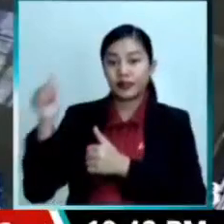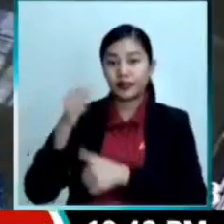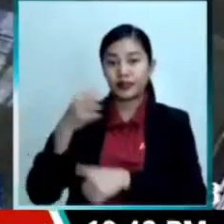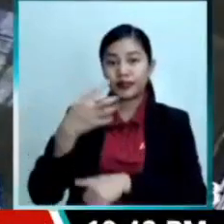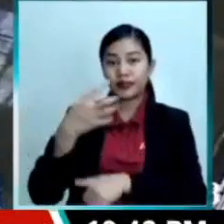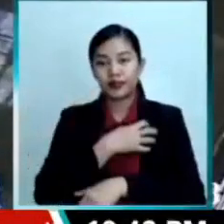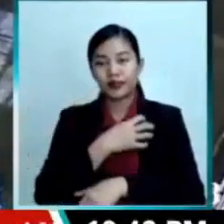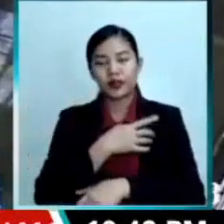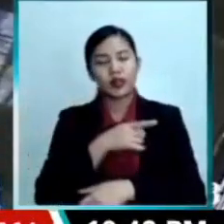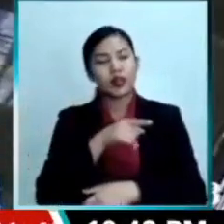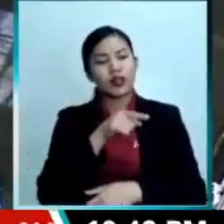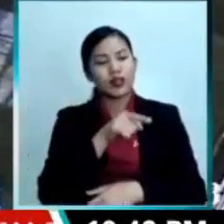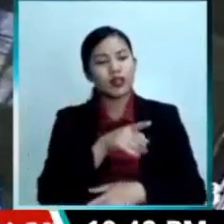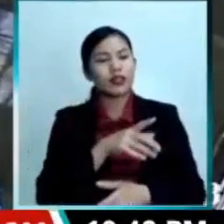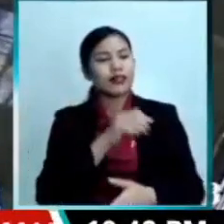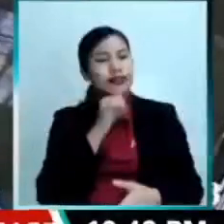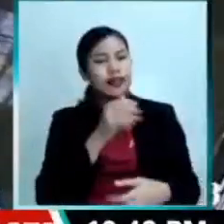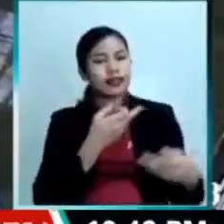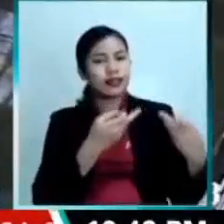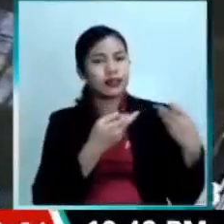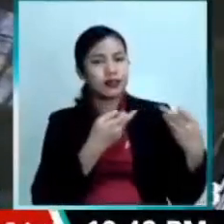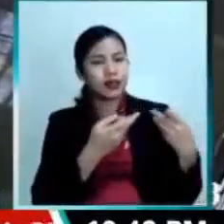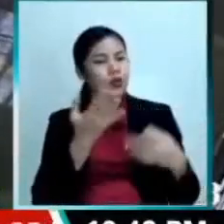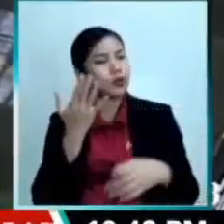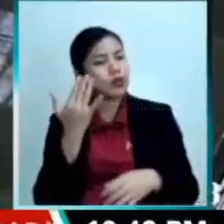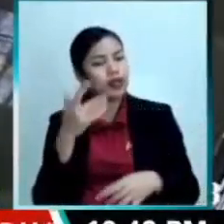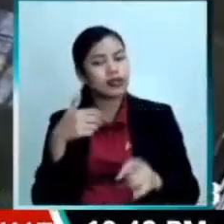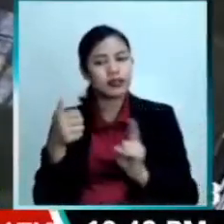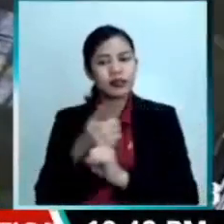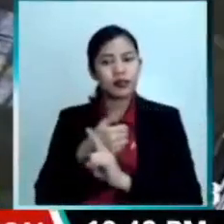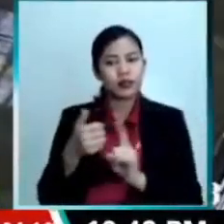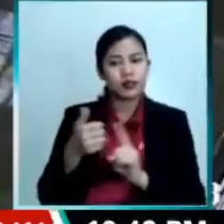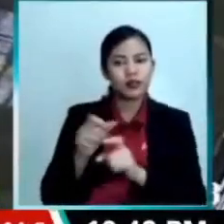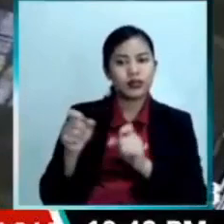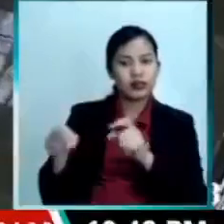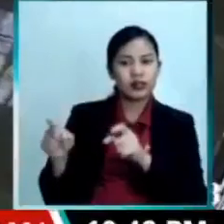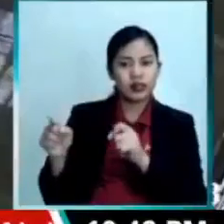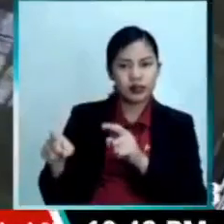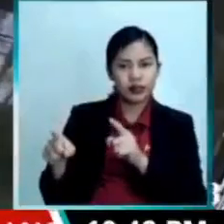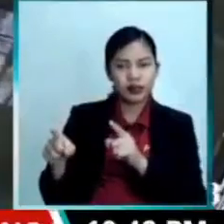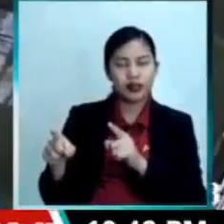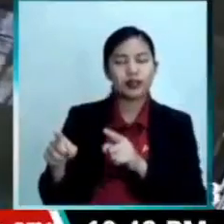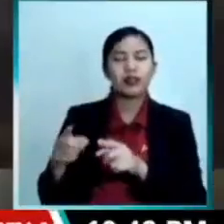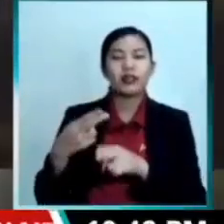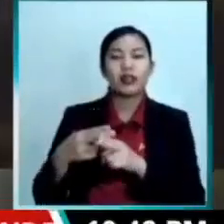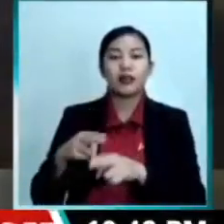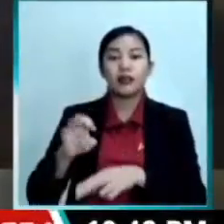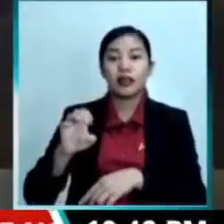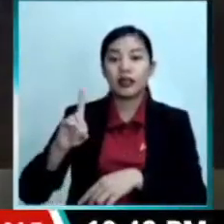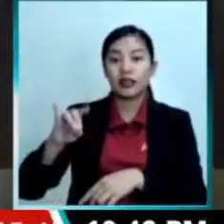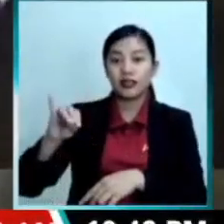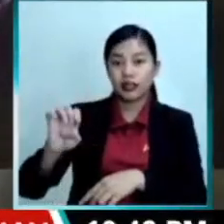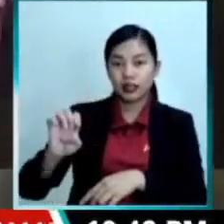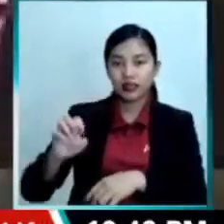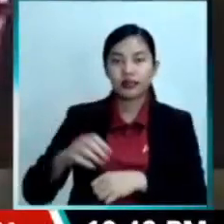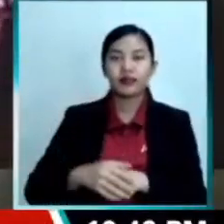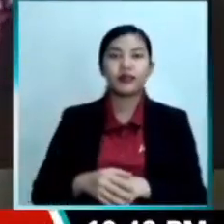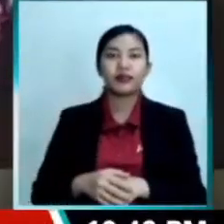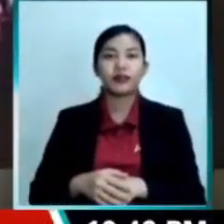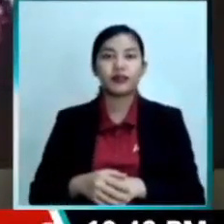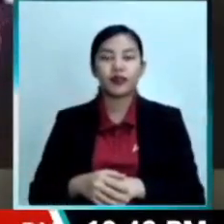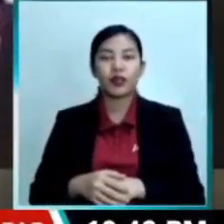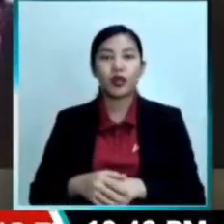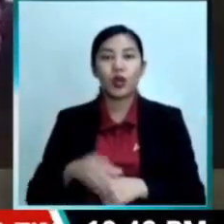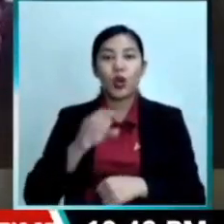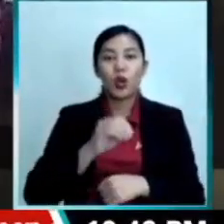na ipaliwanag ang kanilang mga ginawa sa vendor na si Eddie Yuson. Kapag inaprubahan ni PNP Officer in Charge Lieutenant